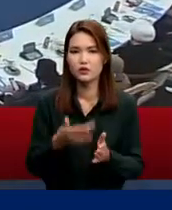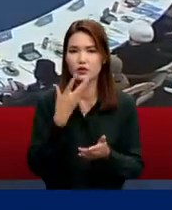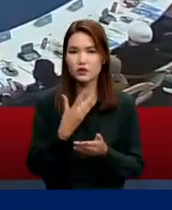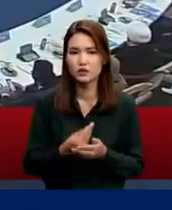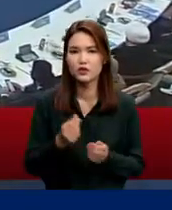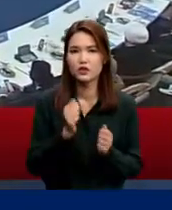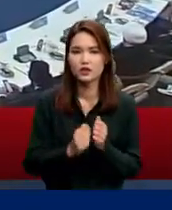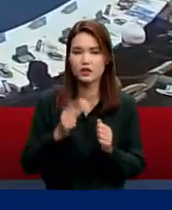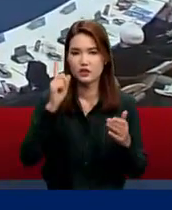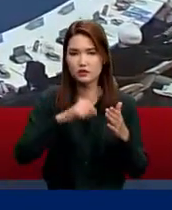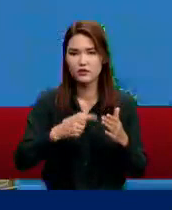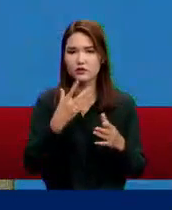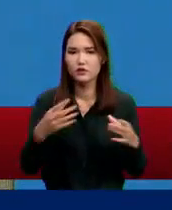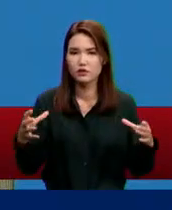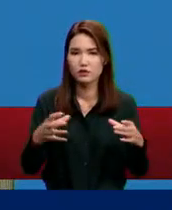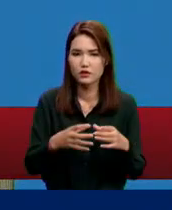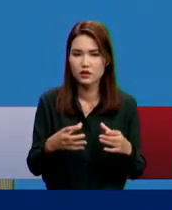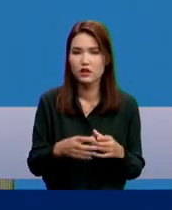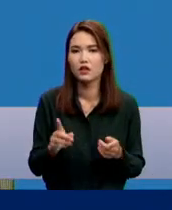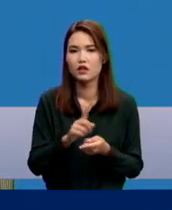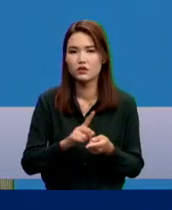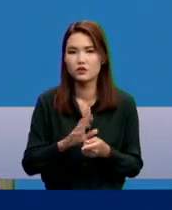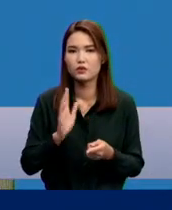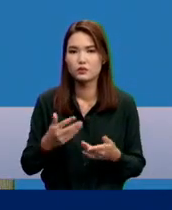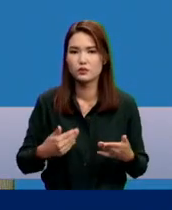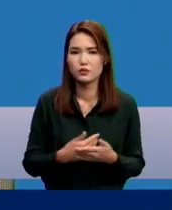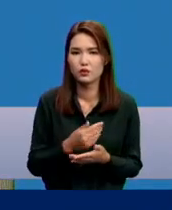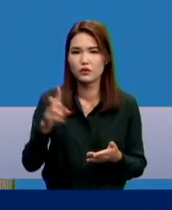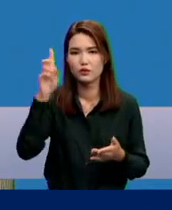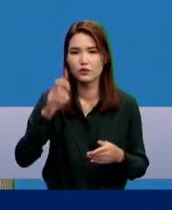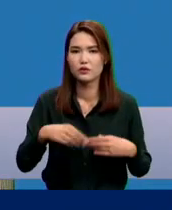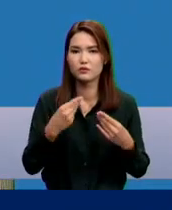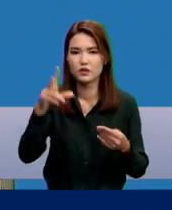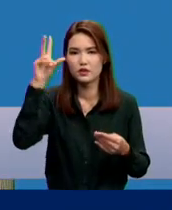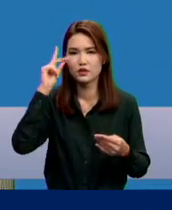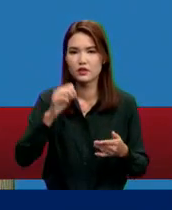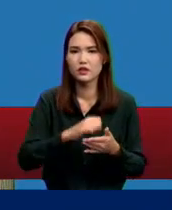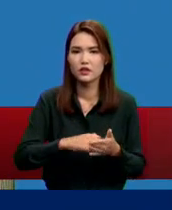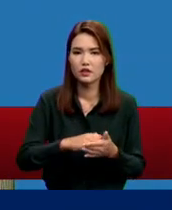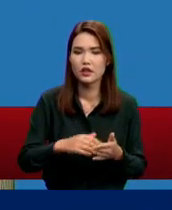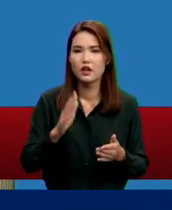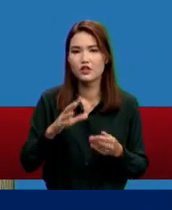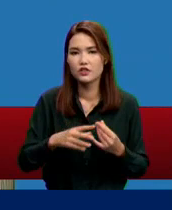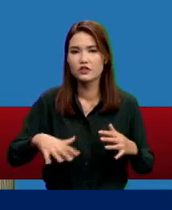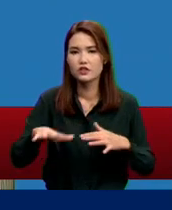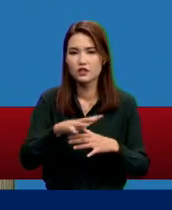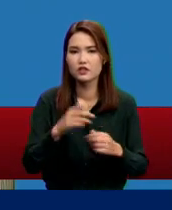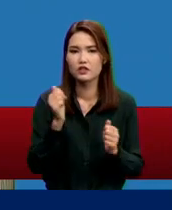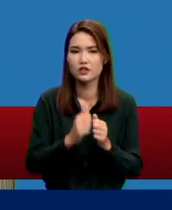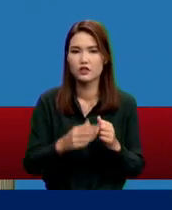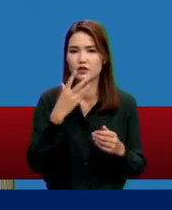бір-бірін толықтыра отырып жүргізуді алға тарта алатындарына және солай жасалу керектігіне сенімдімін. Дин көшбасшылары заманауи